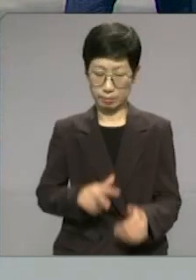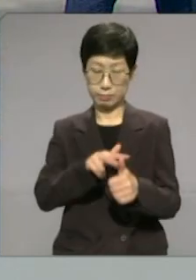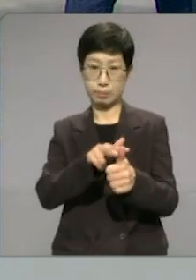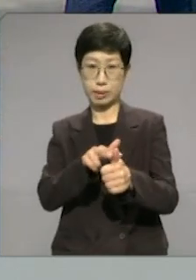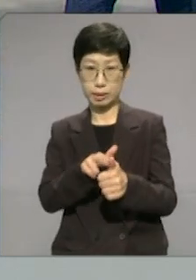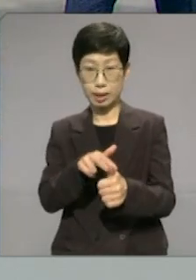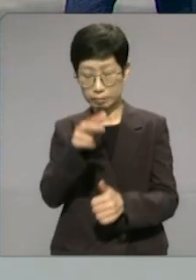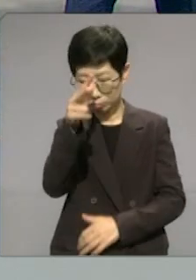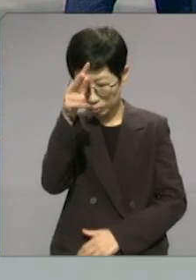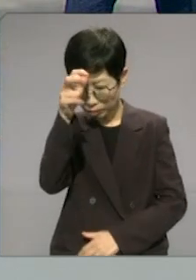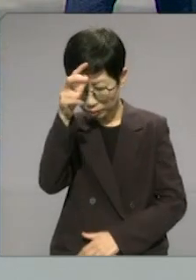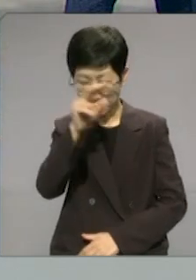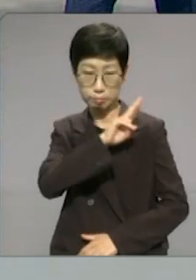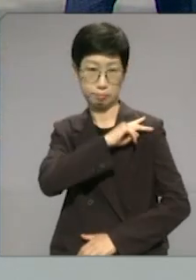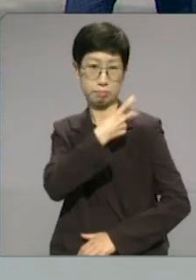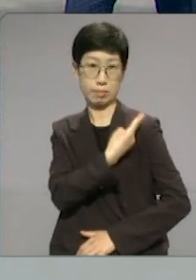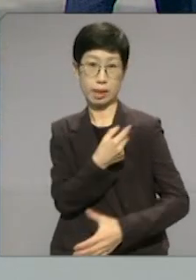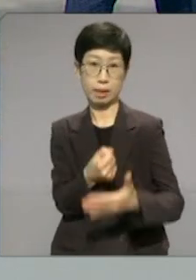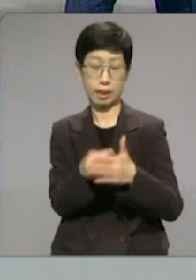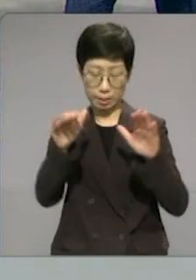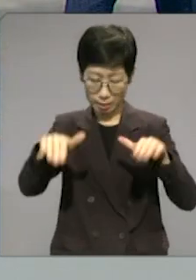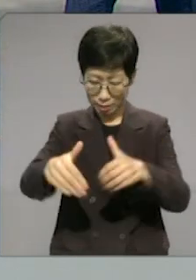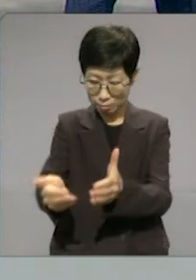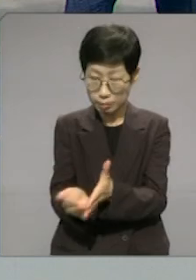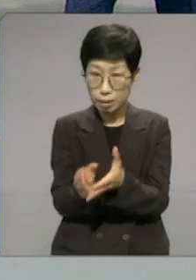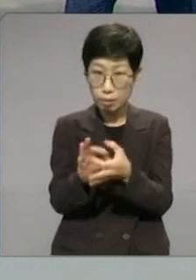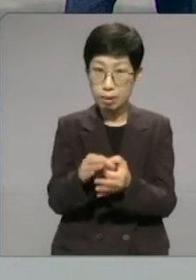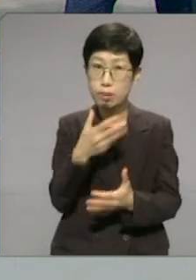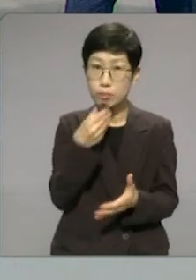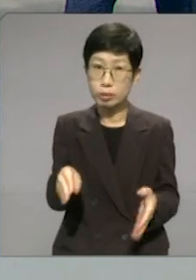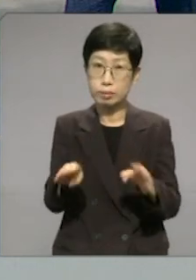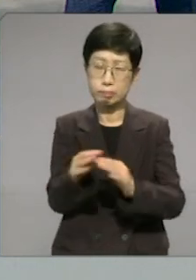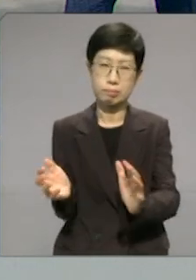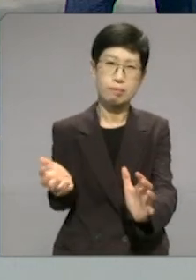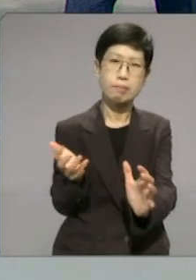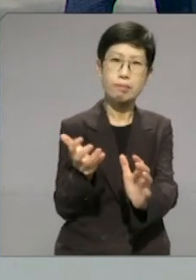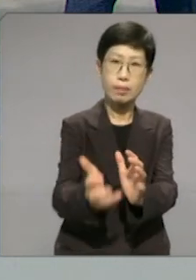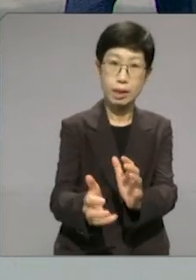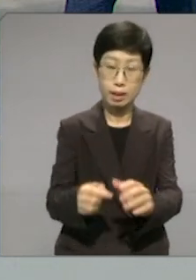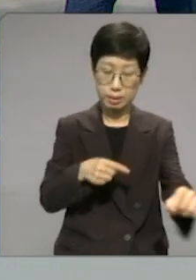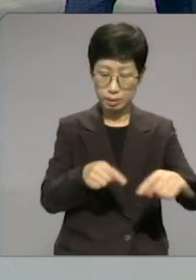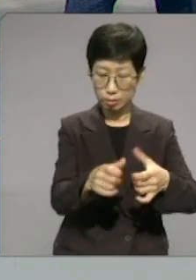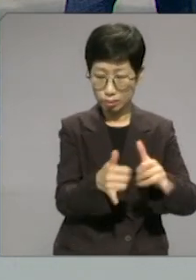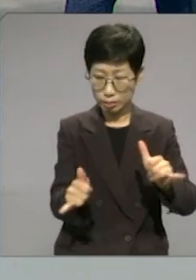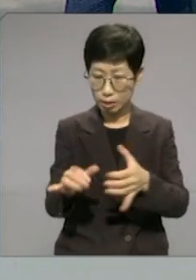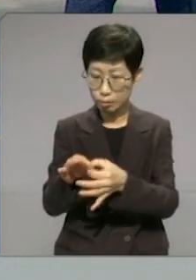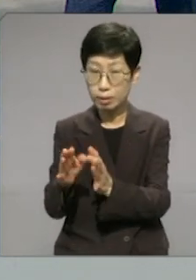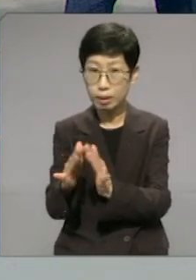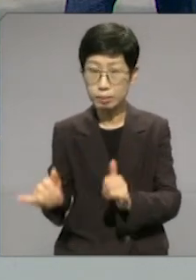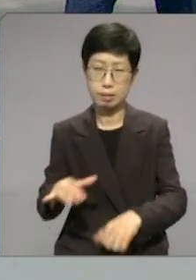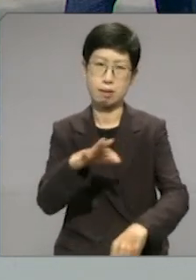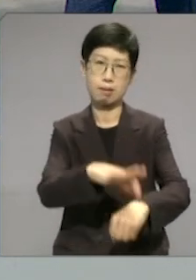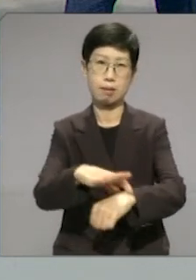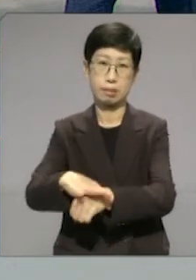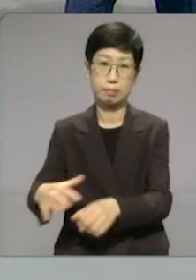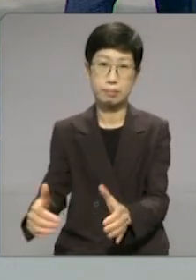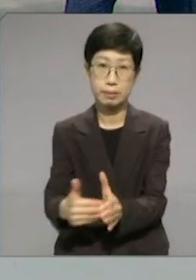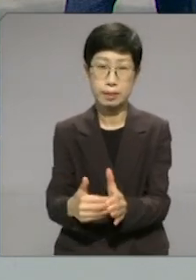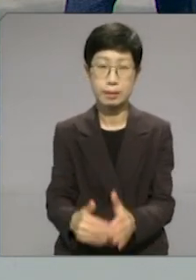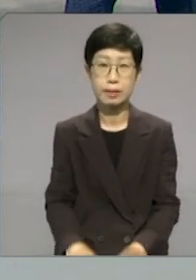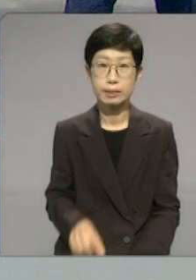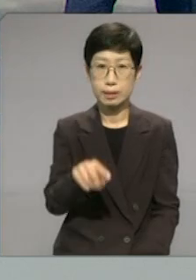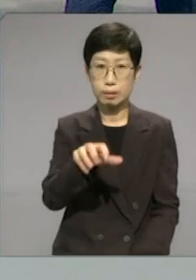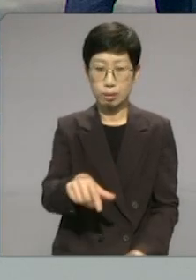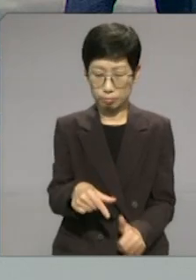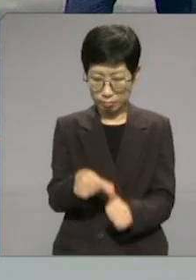말레이시아에서 경찰이 이단으로 규정된 이슬람계 단체 복지시설을 급습해 지도자와 관계자들을 대거 체포했습니다.